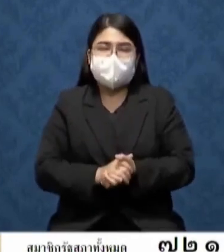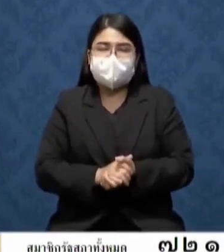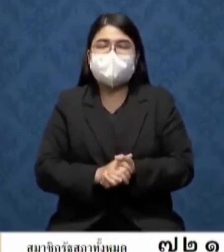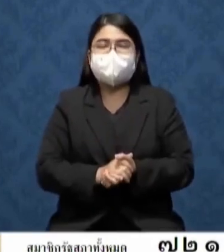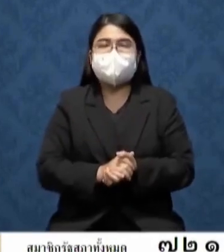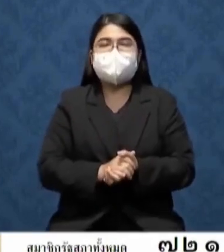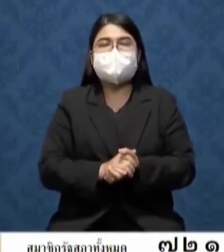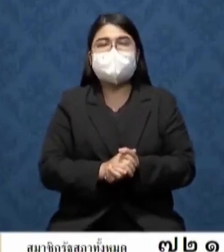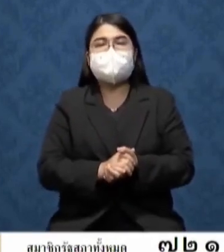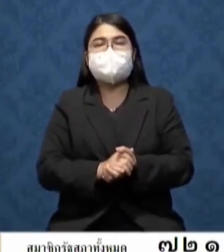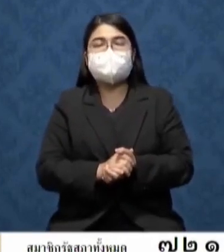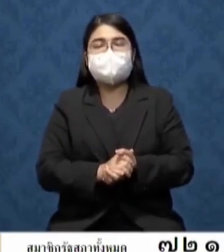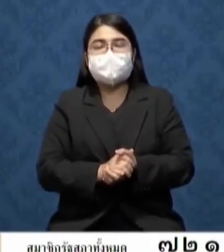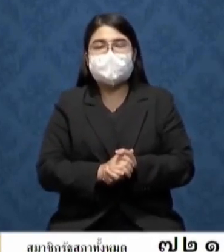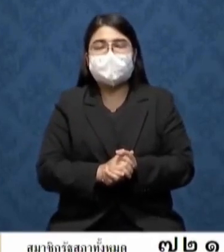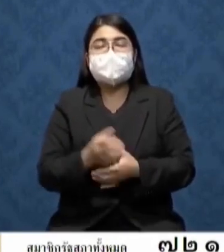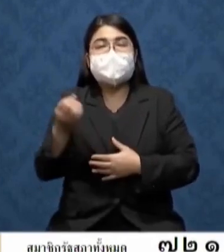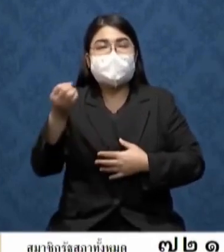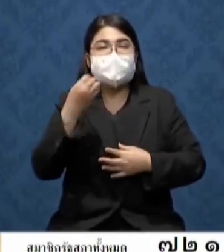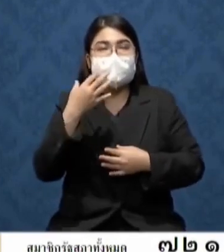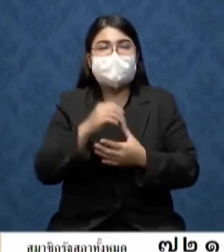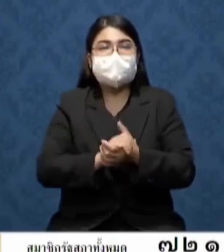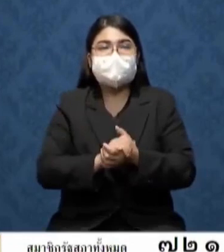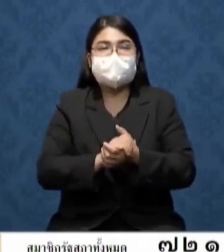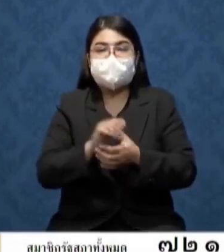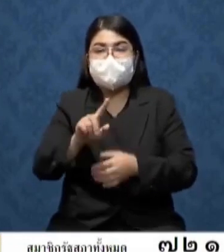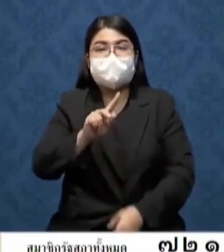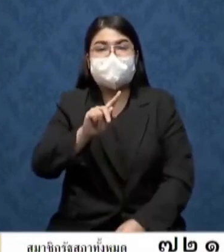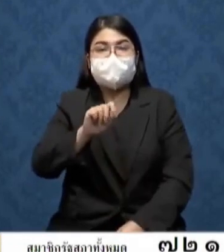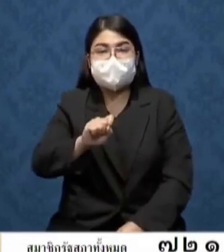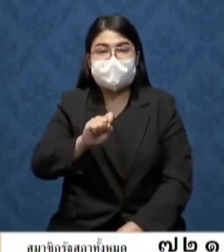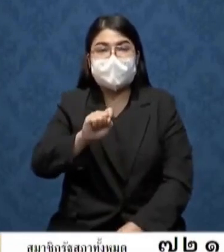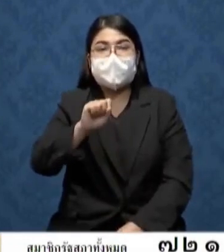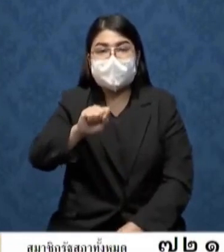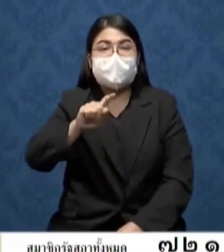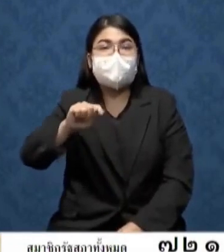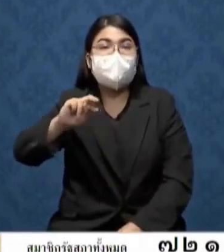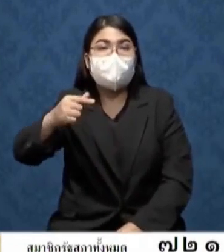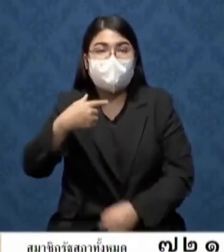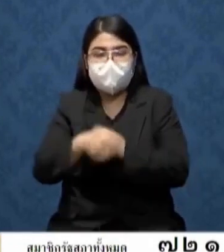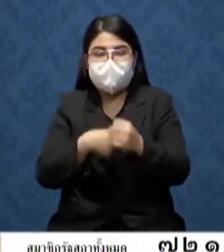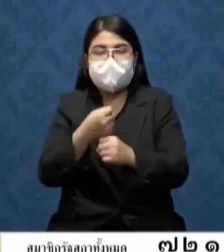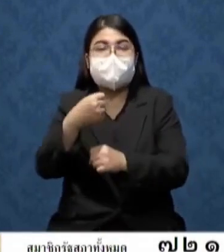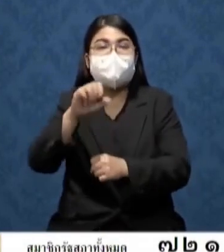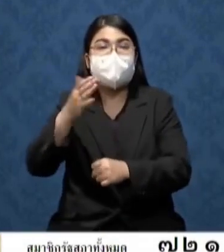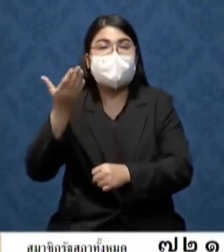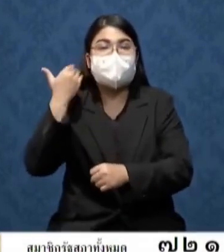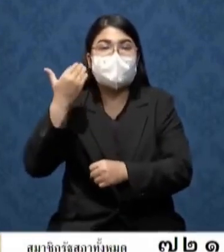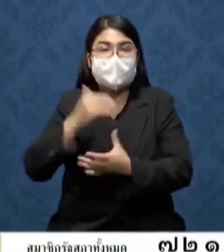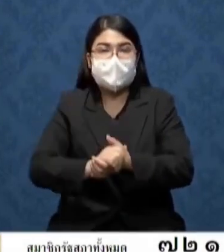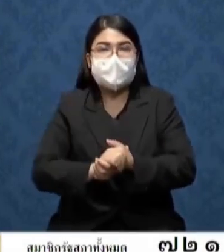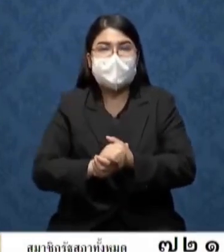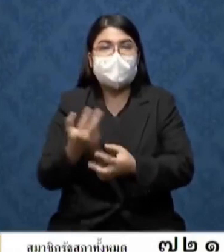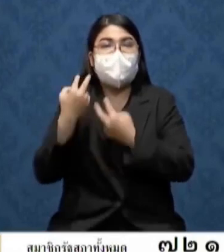น การทบอกว่าจะมการ Corruption นะครับสอตตงบอกเองเลยครั ย้อนหงไ้ 15 ปี Corruption ที่เกิดขึ้ในท